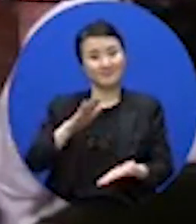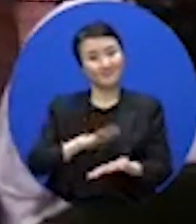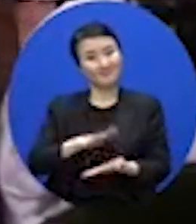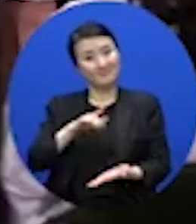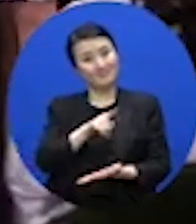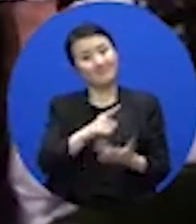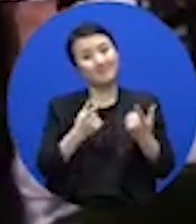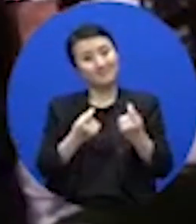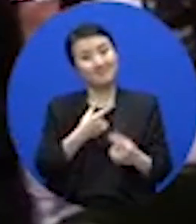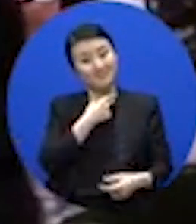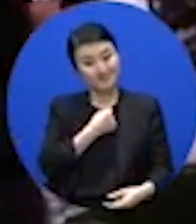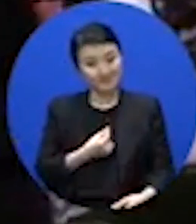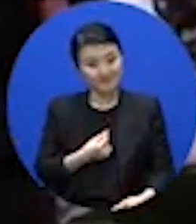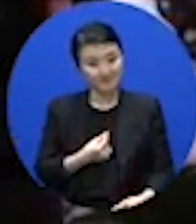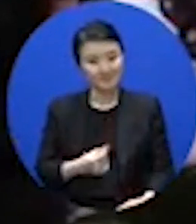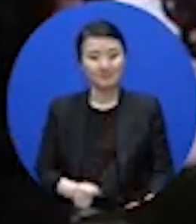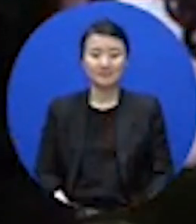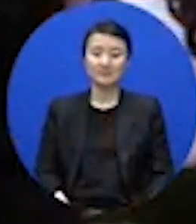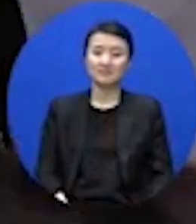좋겠다. 이건요?